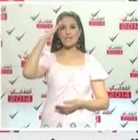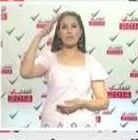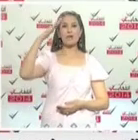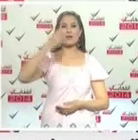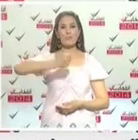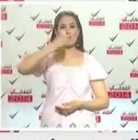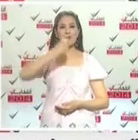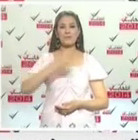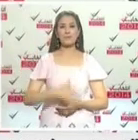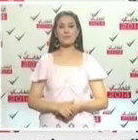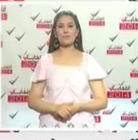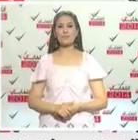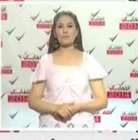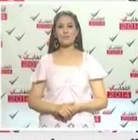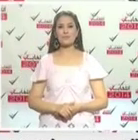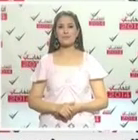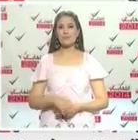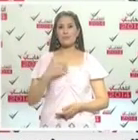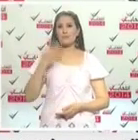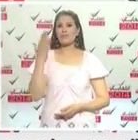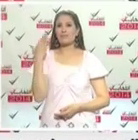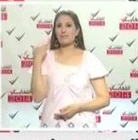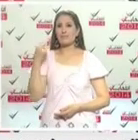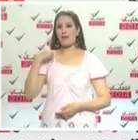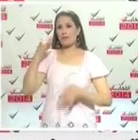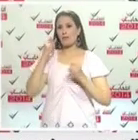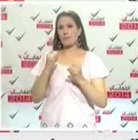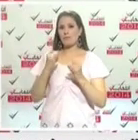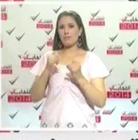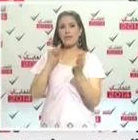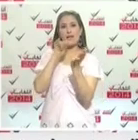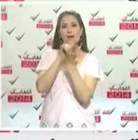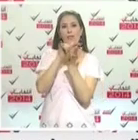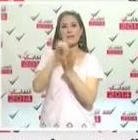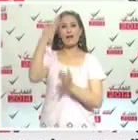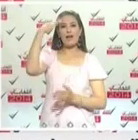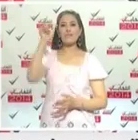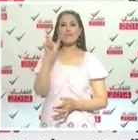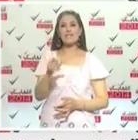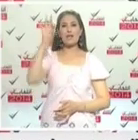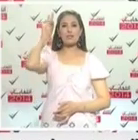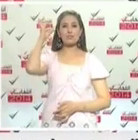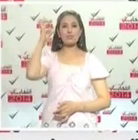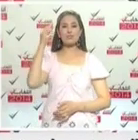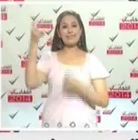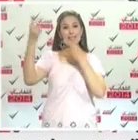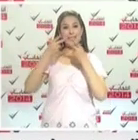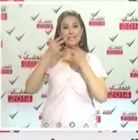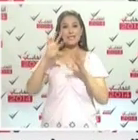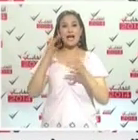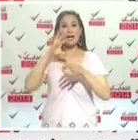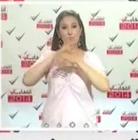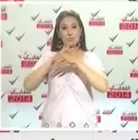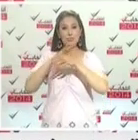السلام عليكم ومرحبا بكم المره فاتتنا في المطار وعرفني وعرفني مواطن تونسي جاني قال لي دكتور